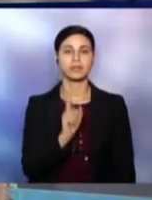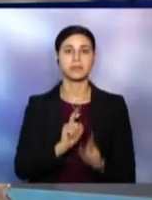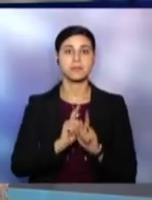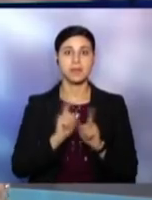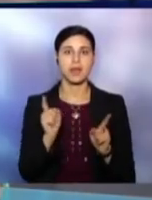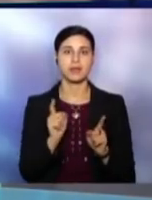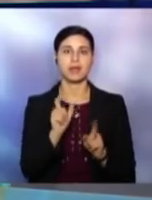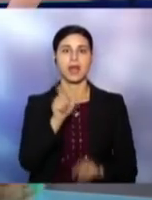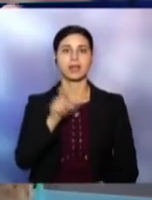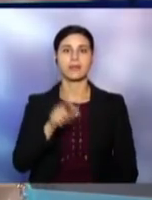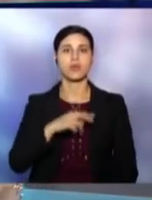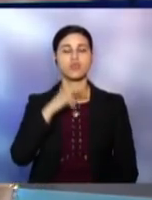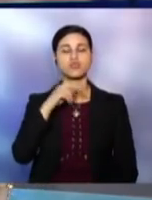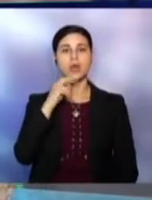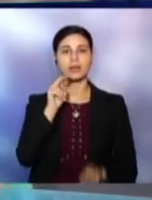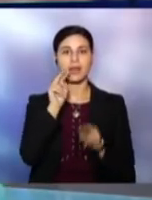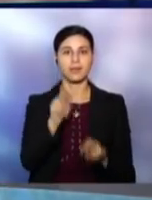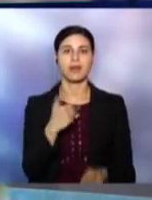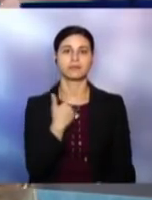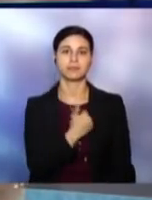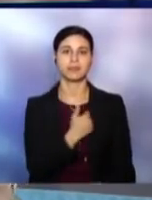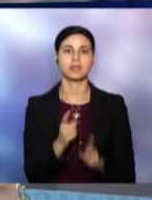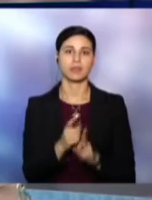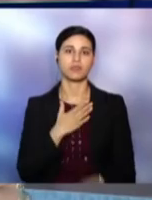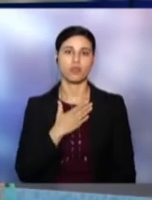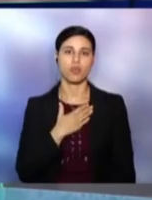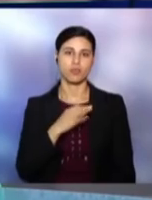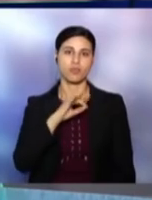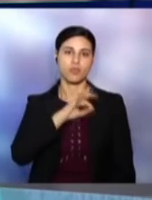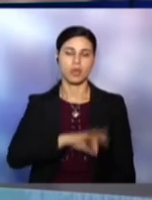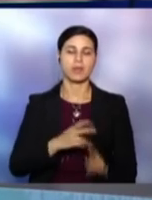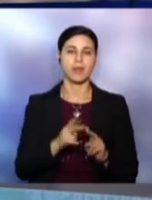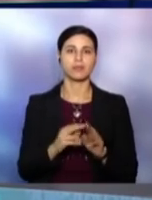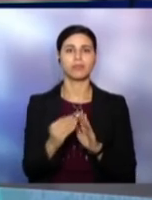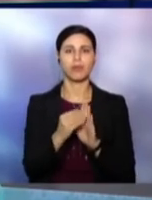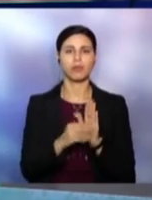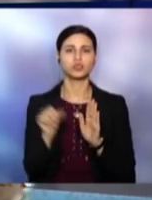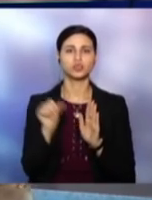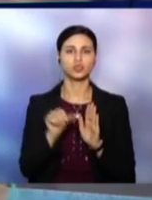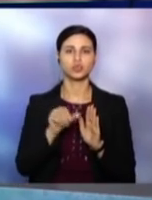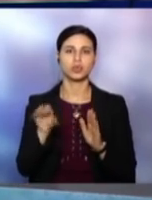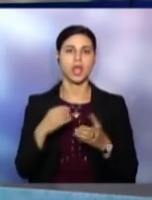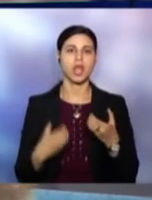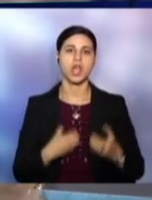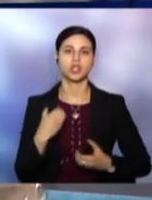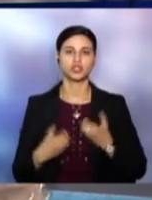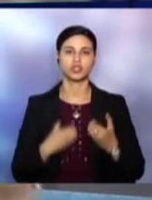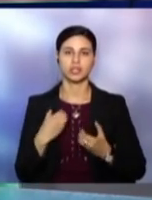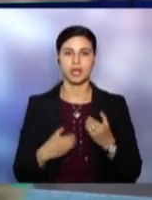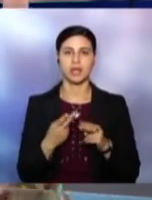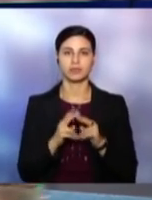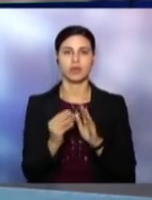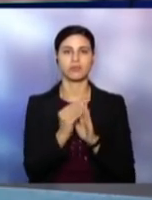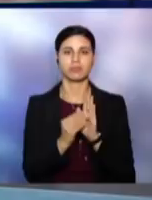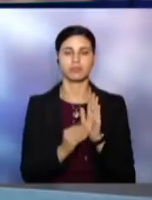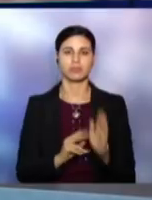ადამიანები ყურადღების მისაქცევად იყენებენ ხოლმე ამ ხერხს, რომელიც თქვათ რაღაცა პანიკას და